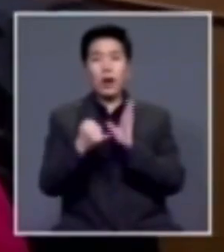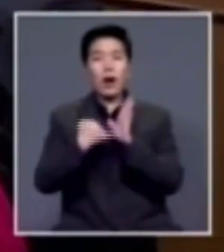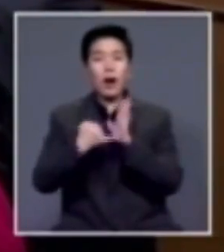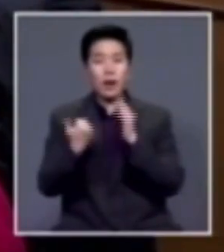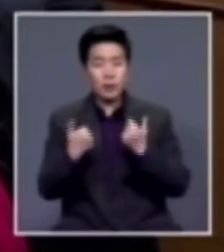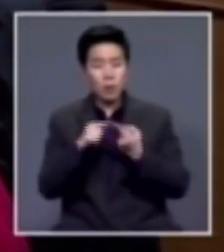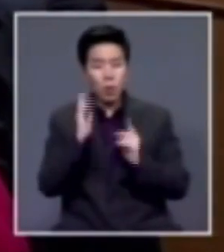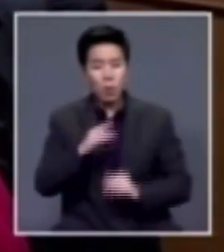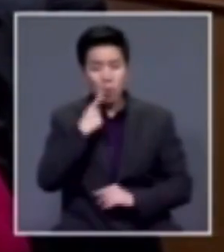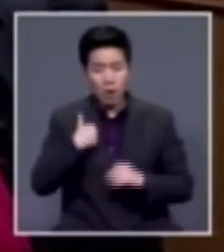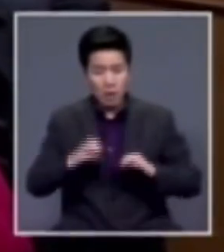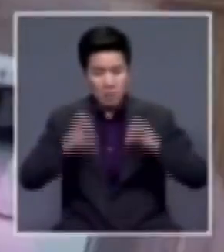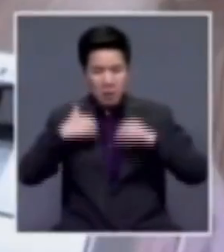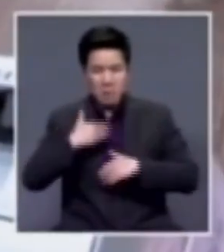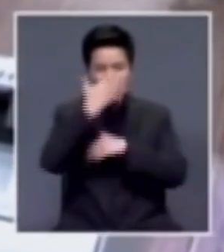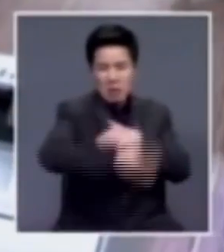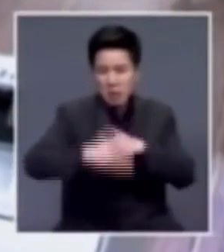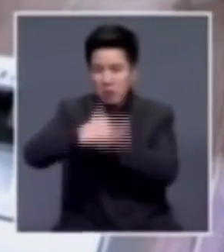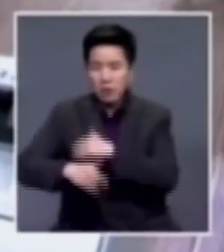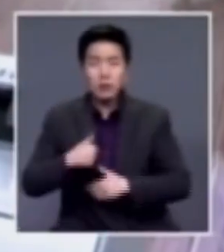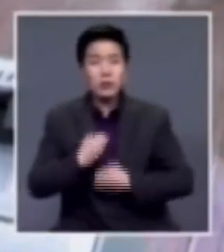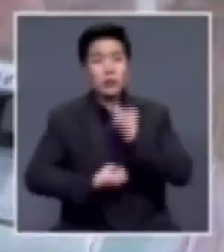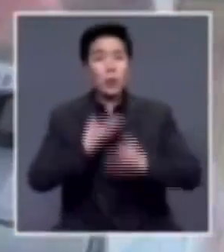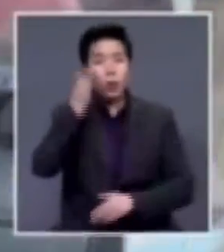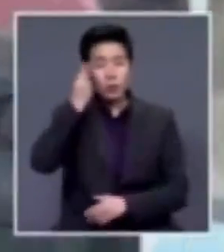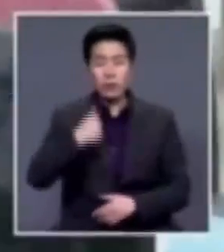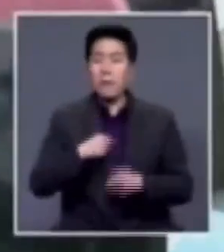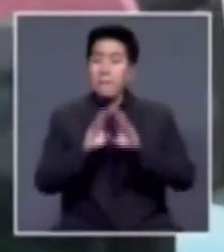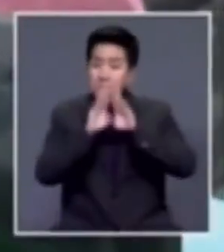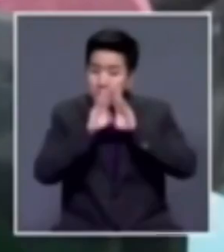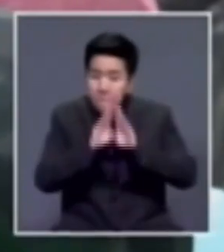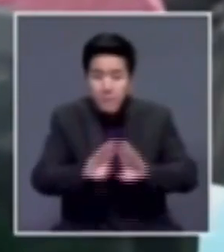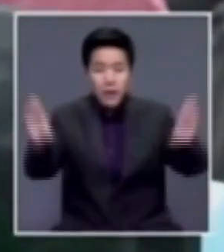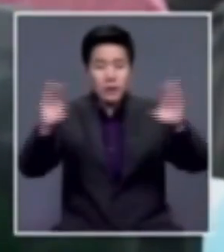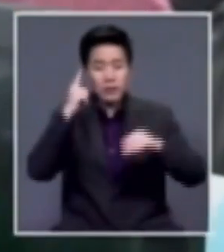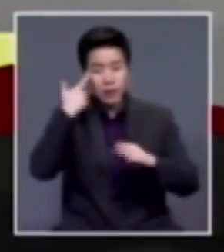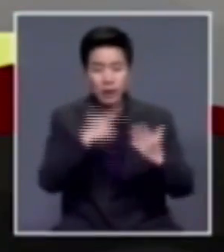หลายคนก็บอกว่ารัฐบาลนี้ปิดกั้นการแสดงความคิดเห็นผมก็ได้เปิดช่องทางหลายช่องทาง